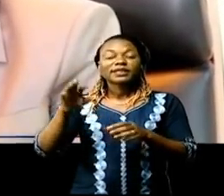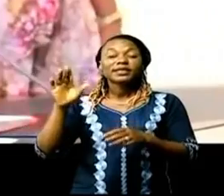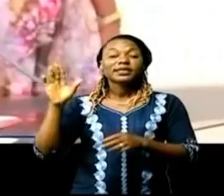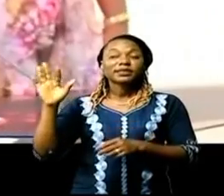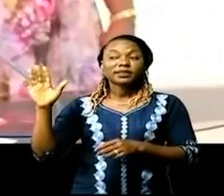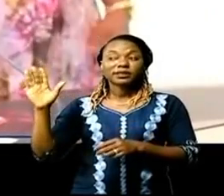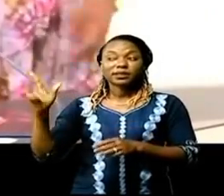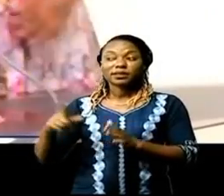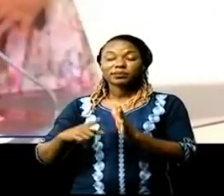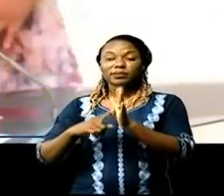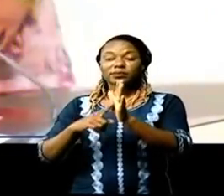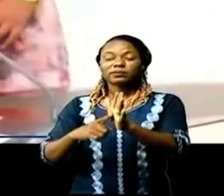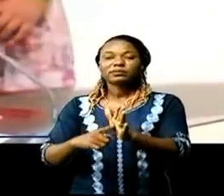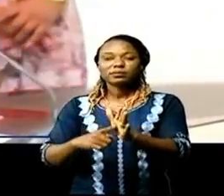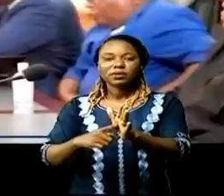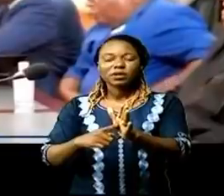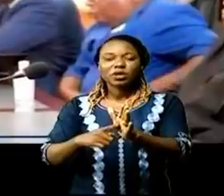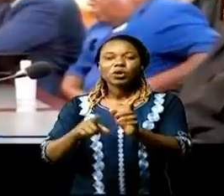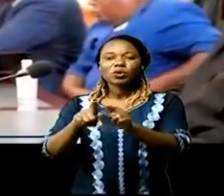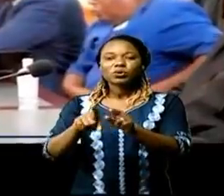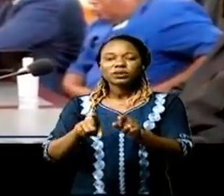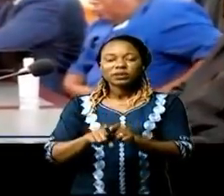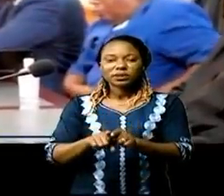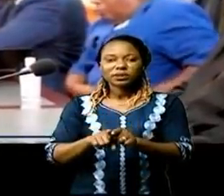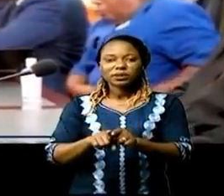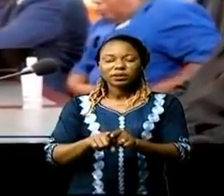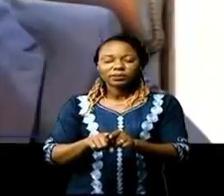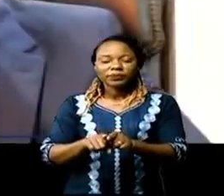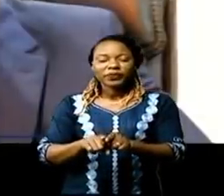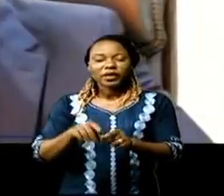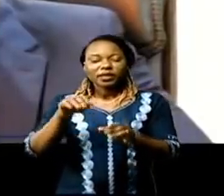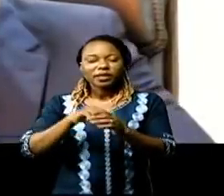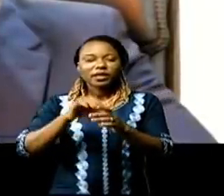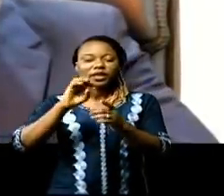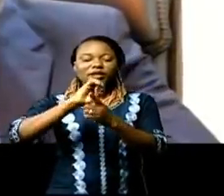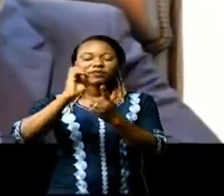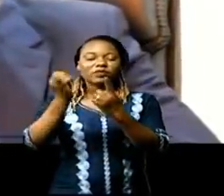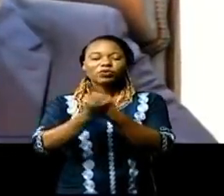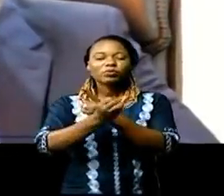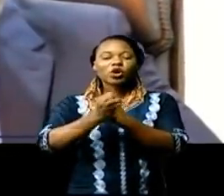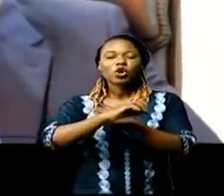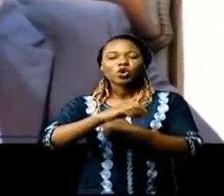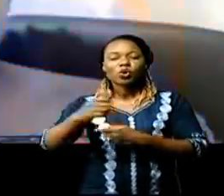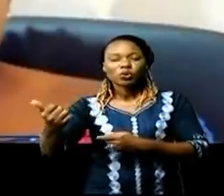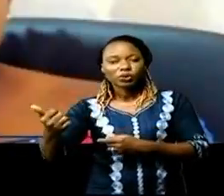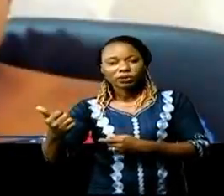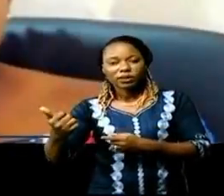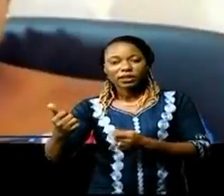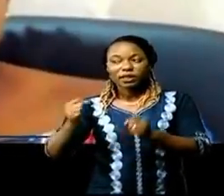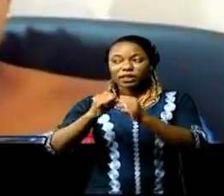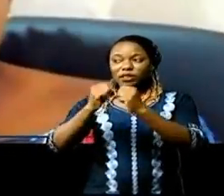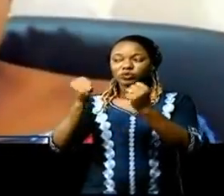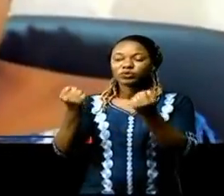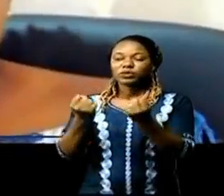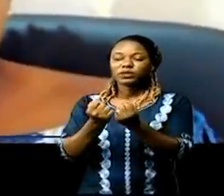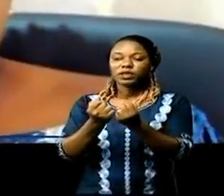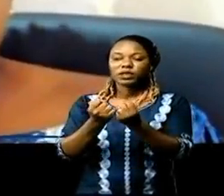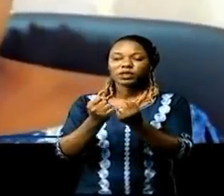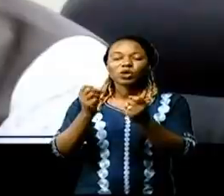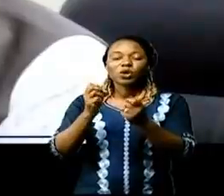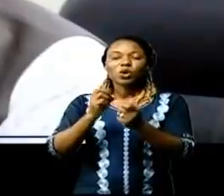Laetitia Benakabamba, commissaire générale en charge de l'environnement, et d'autre part, la société